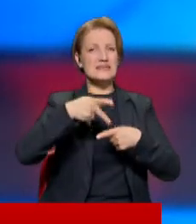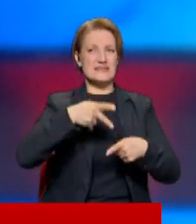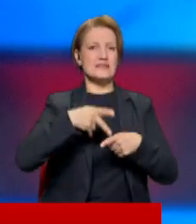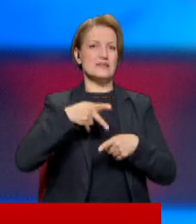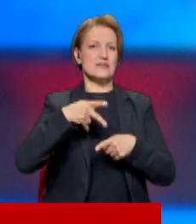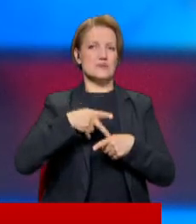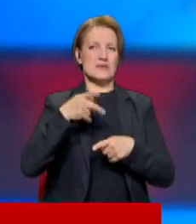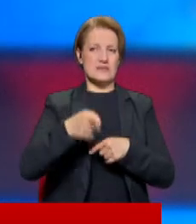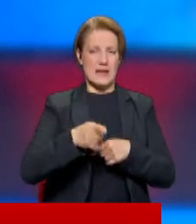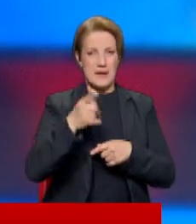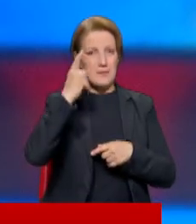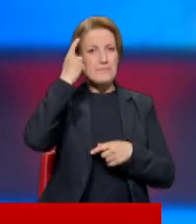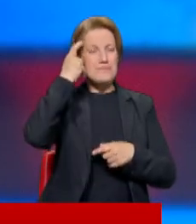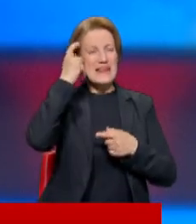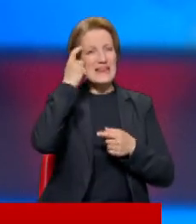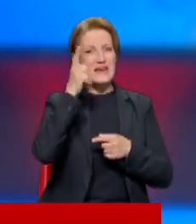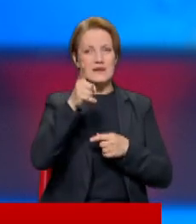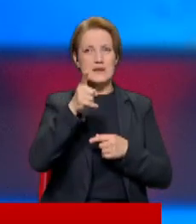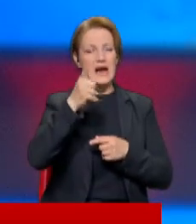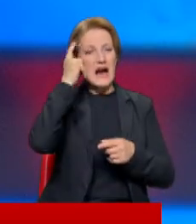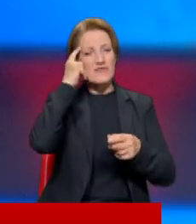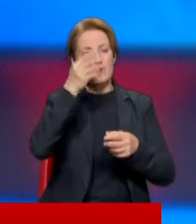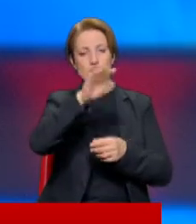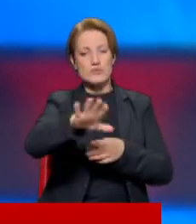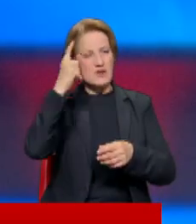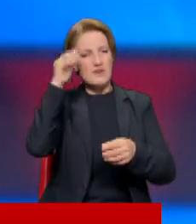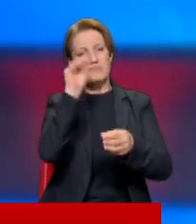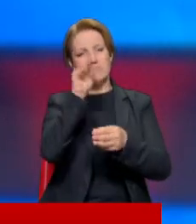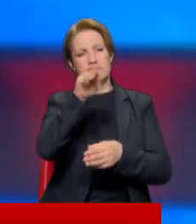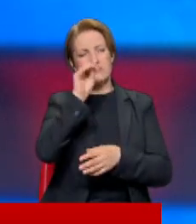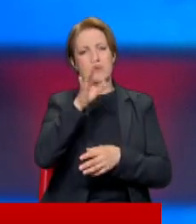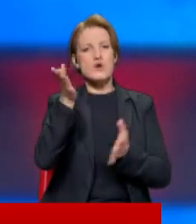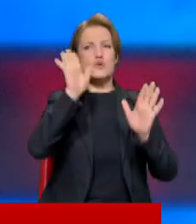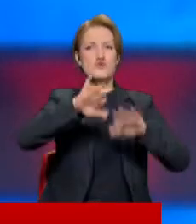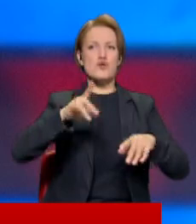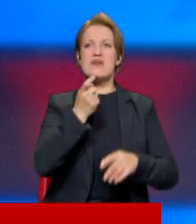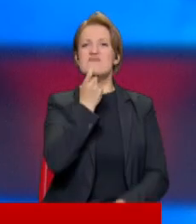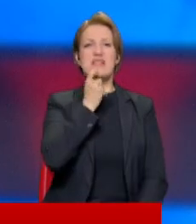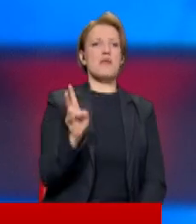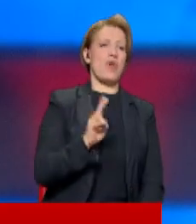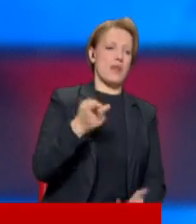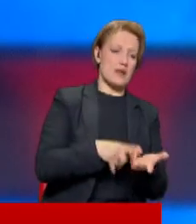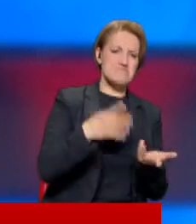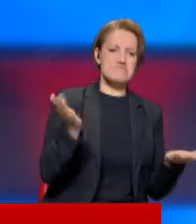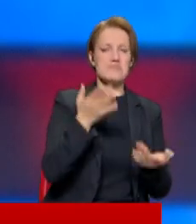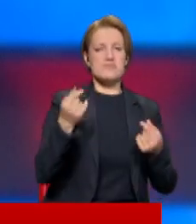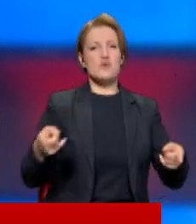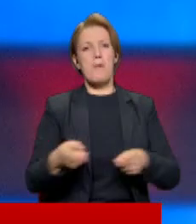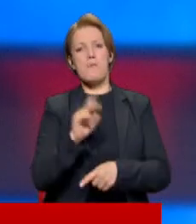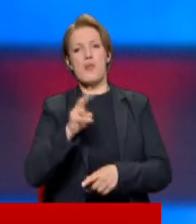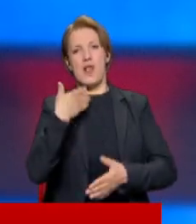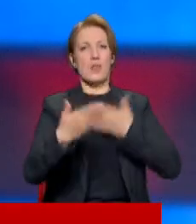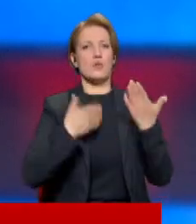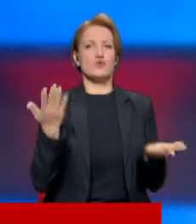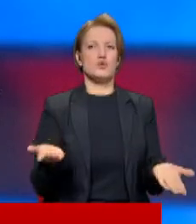uygul bilgi tıkıyoruz çocuklarımızın kafasını sürekli bilgi tıkıyoruz Ondan sonra Finlandiya modeli diyoruz birçok modelden